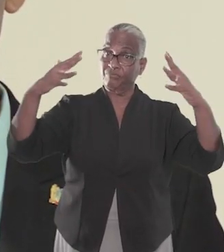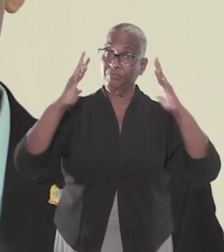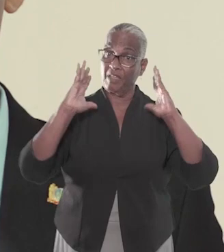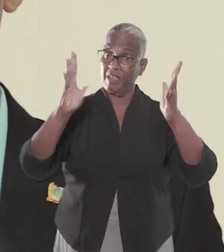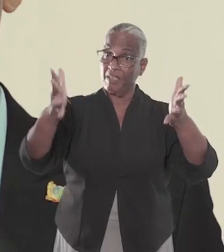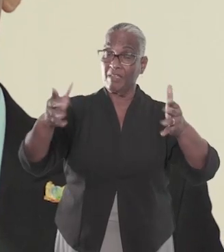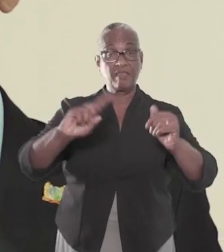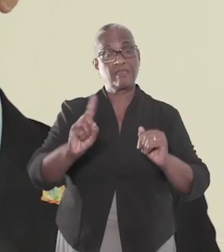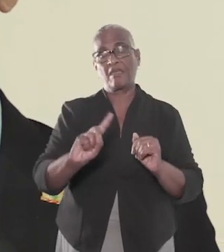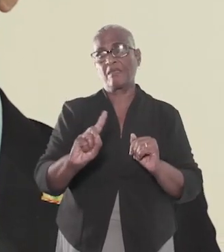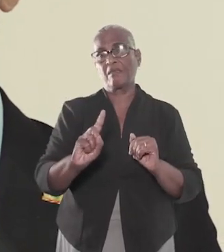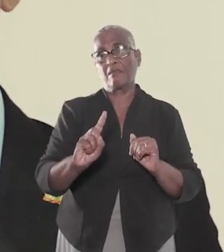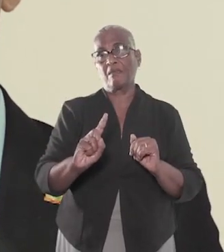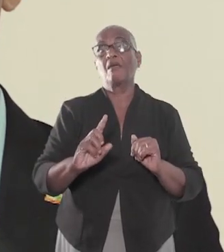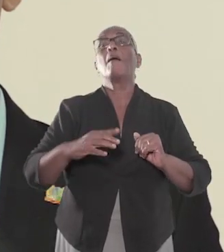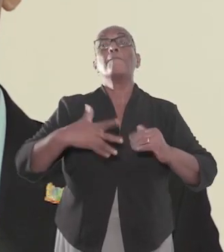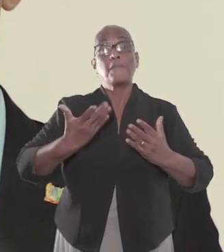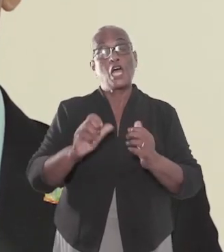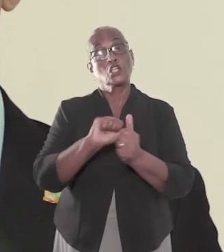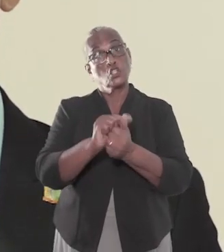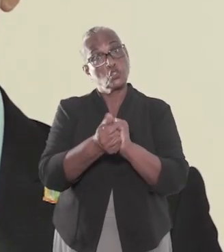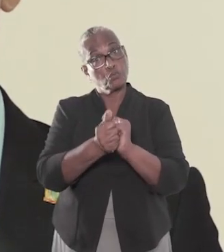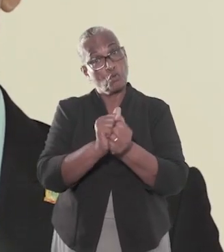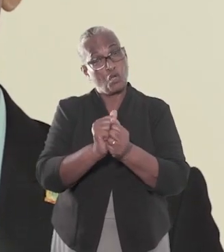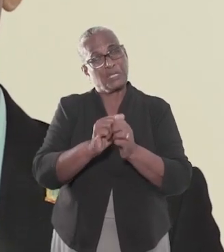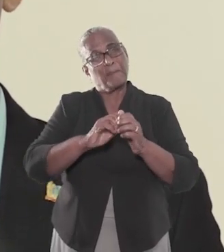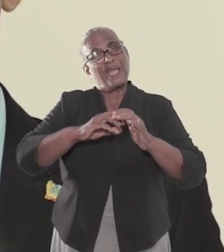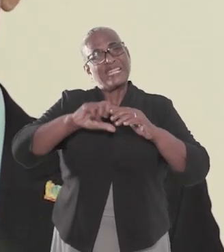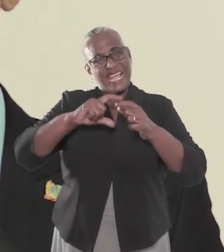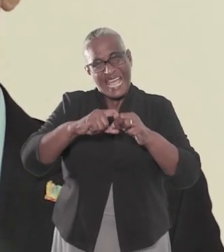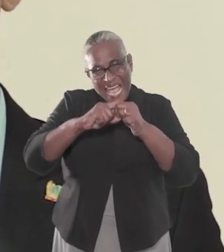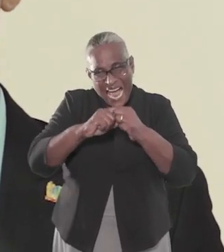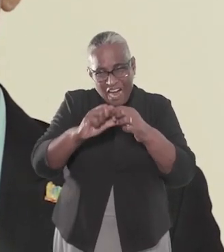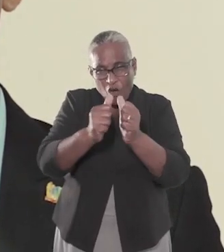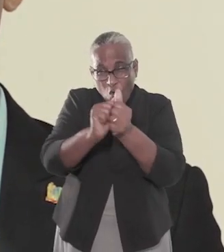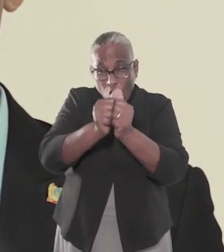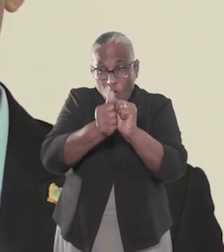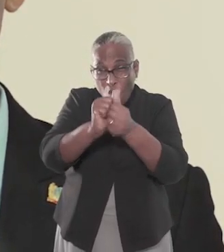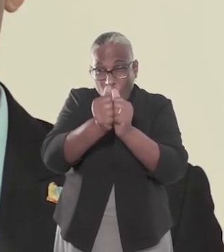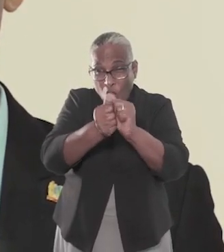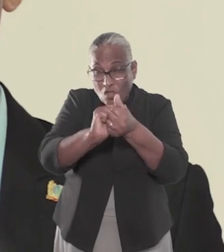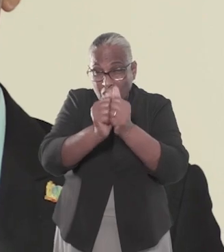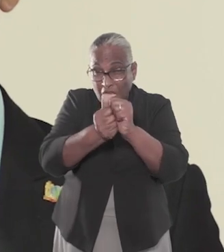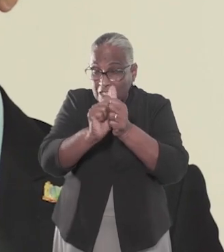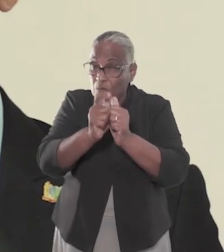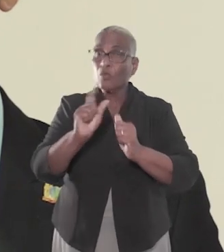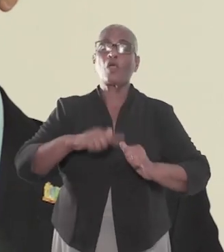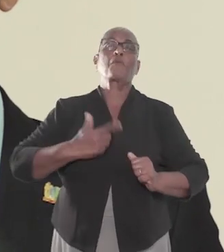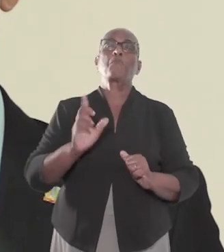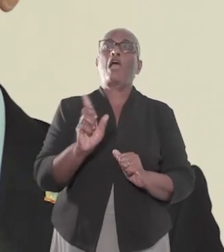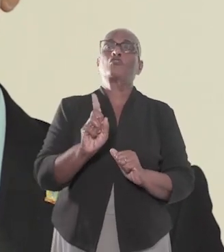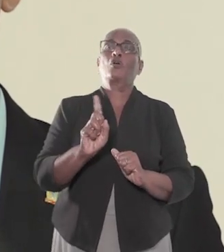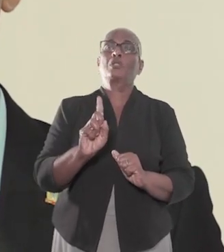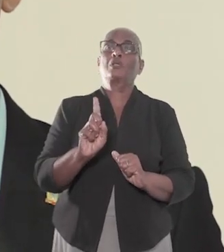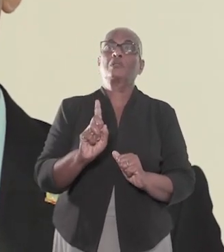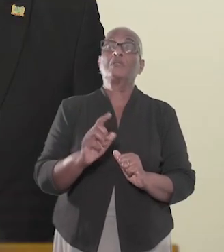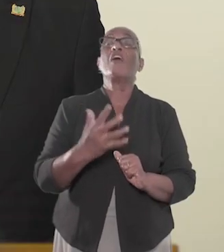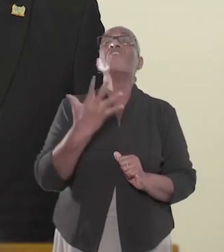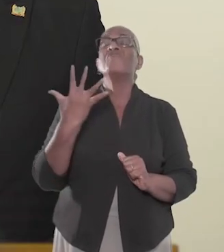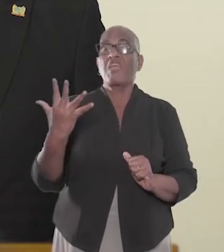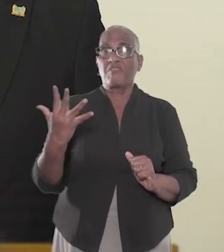toeschouwers. Maatregel Onverkort blijf van kracht met sporten met intensief contact nog niet zijn toegestaan.